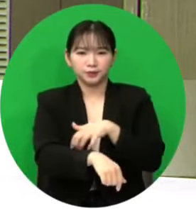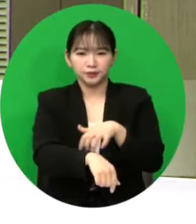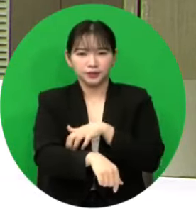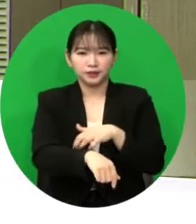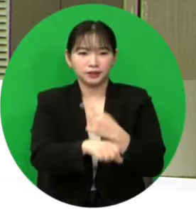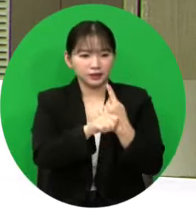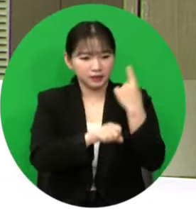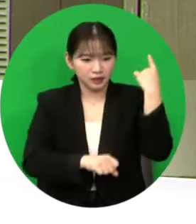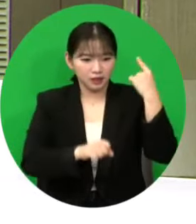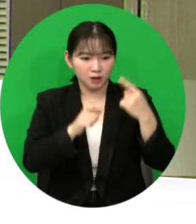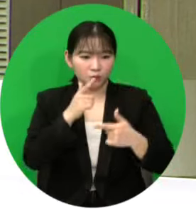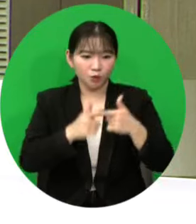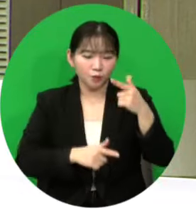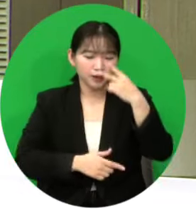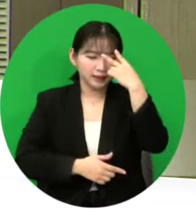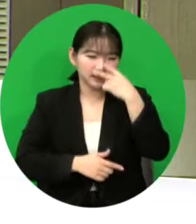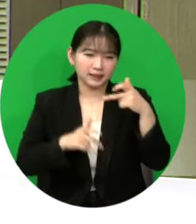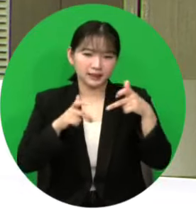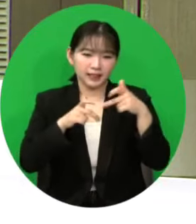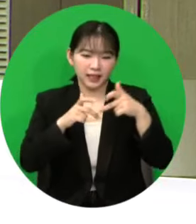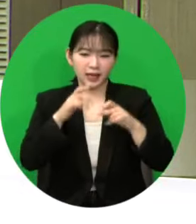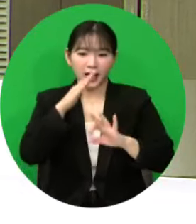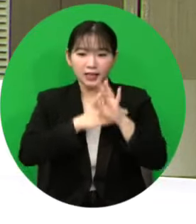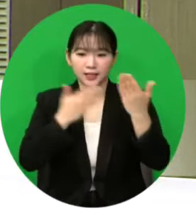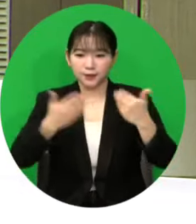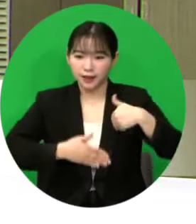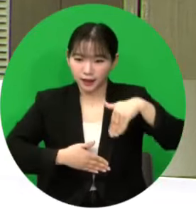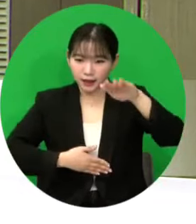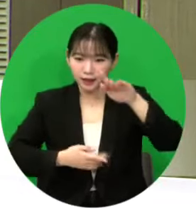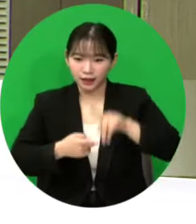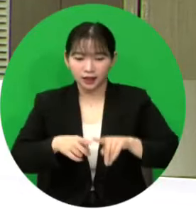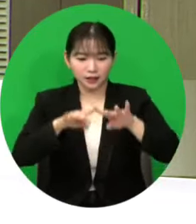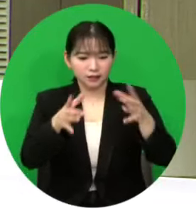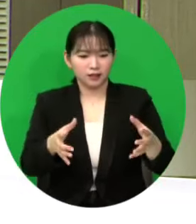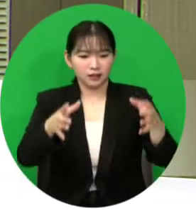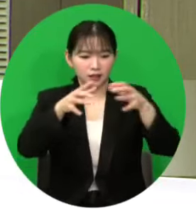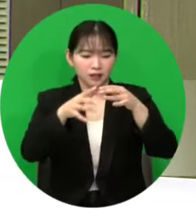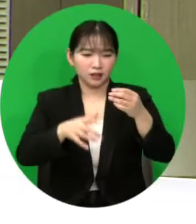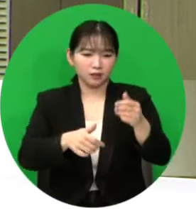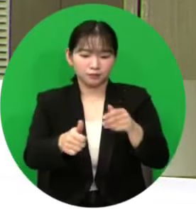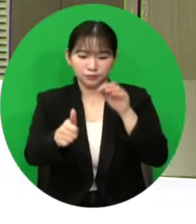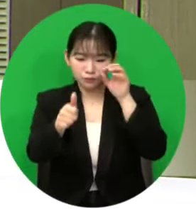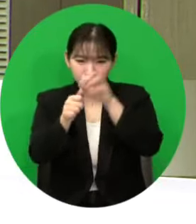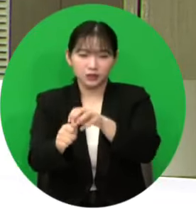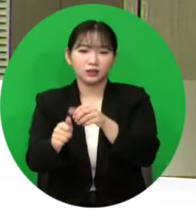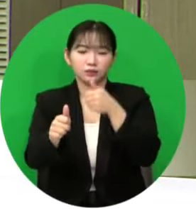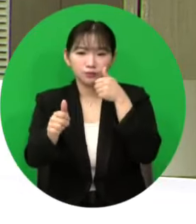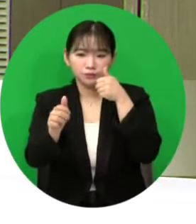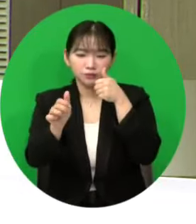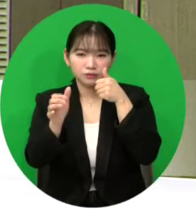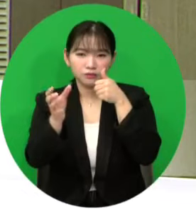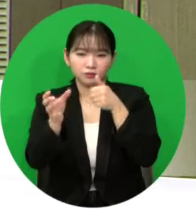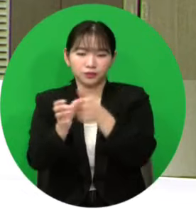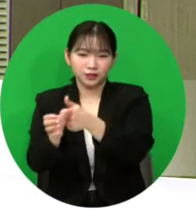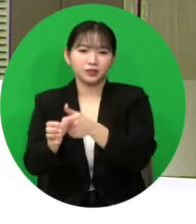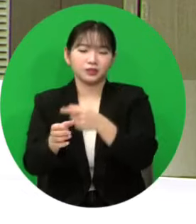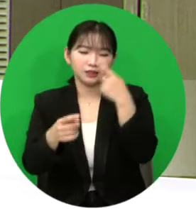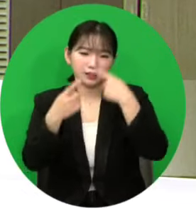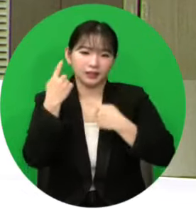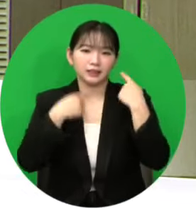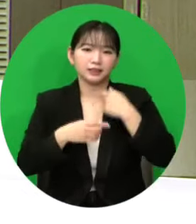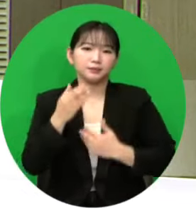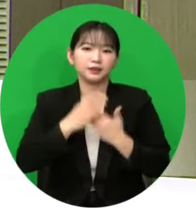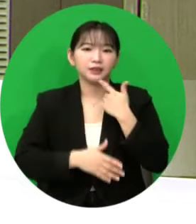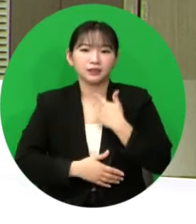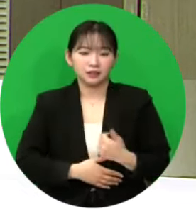지난해에는 목포에서 한 시각장애인이 출근을 하다 변압기에 부딪혀 다치는 사고도 발생했습니다. 그런데 관계기관인